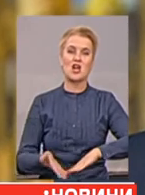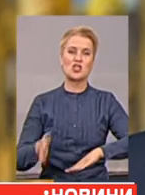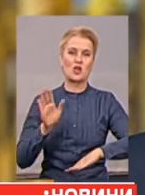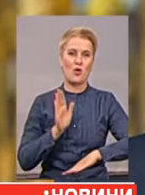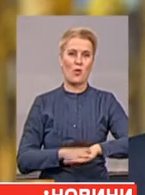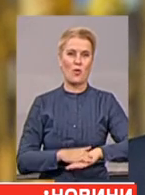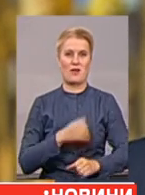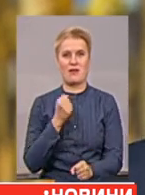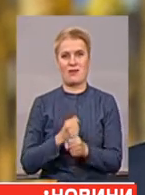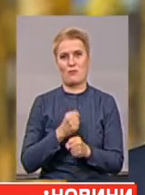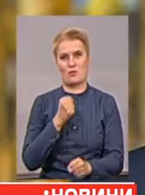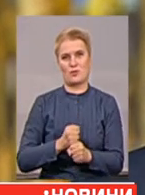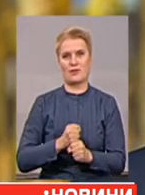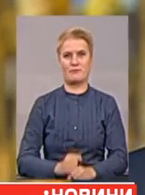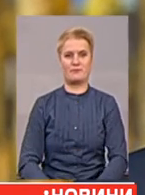Зо сторони України